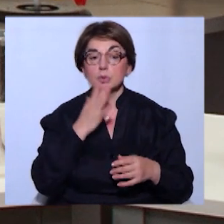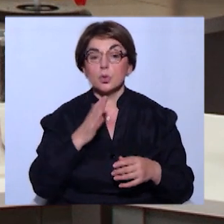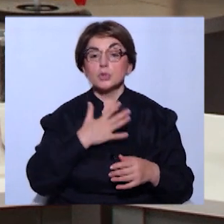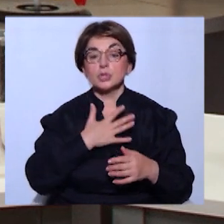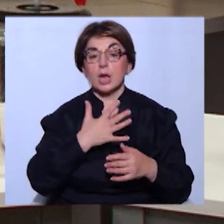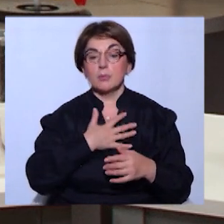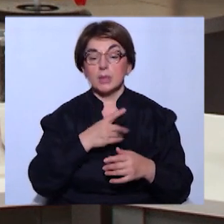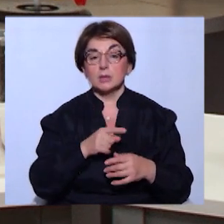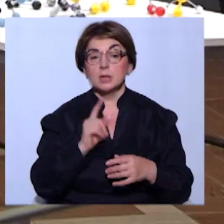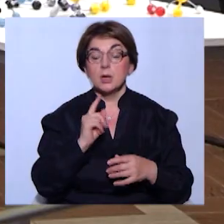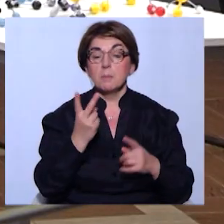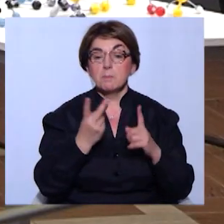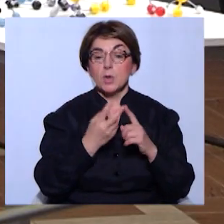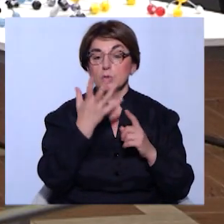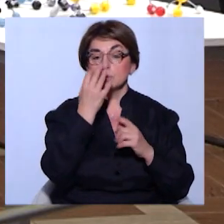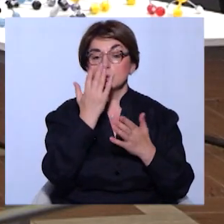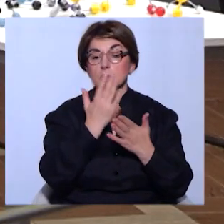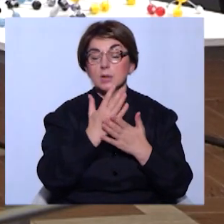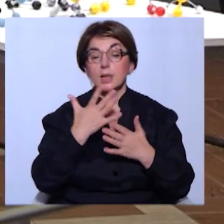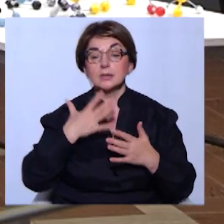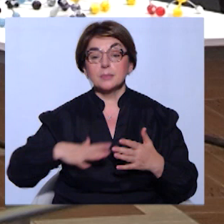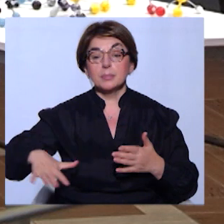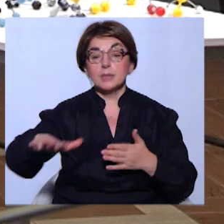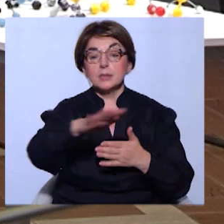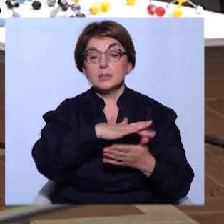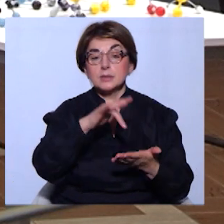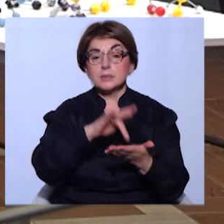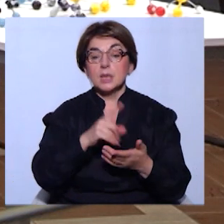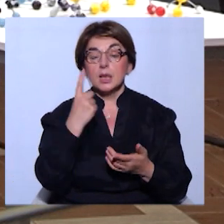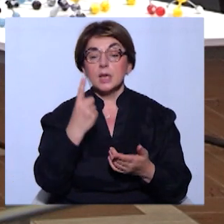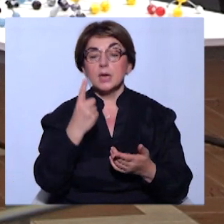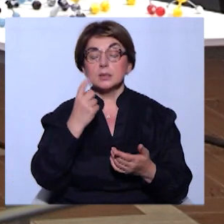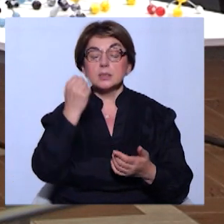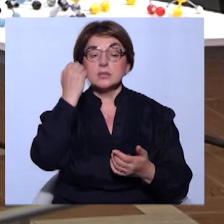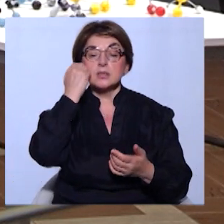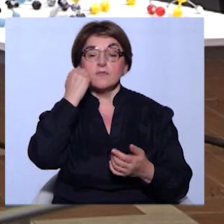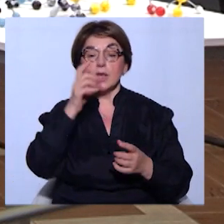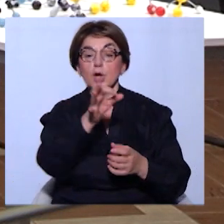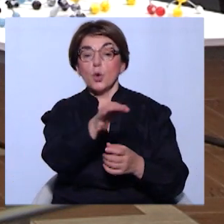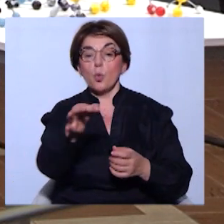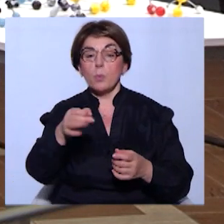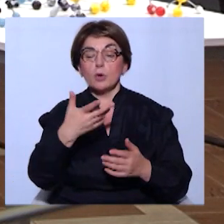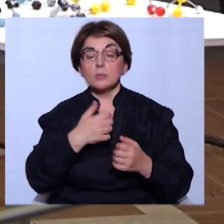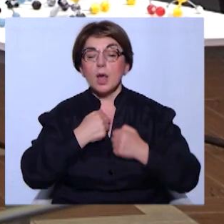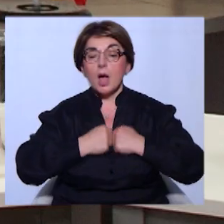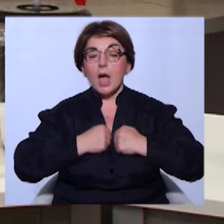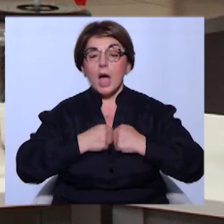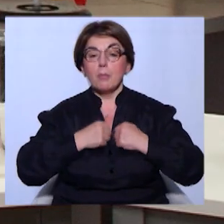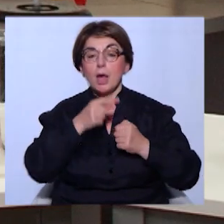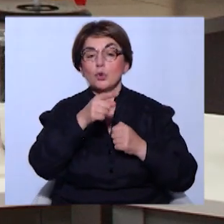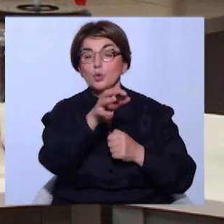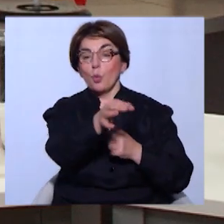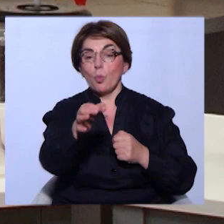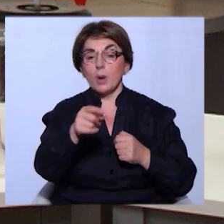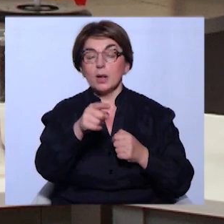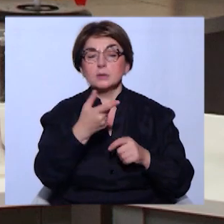პასუხი იყო ჟანგბადი. ხოლო რაც შეეხება მეორე სურათს, აქ გამოსახულიყო თბილისის ერთ-ერთი უძველესი უბანი, აბანო თუბანი,